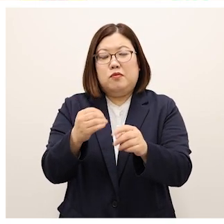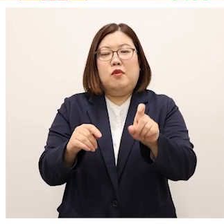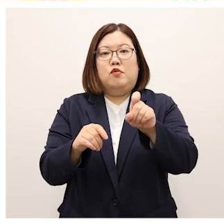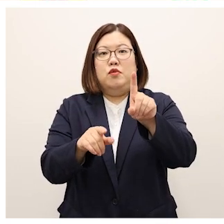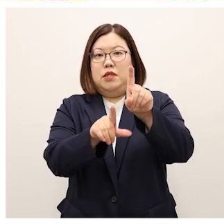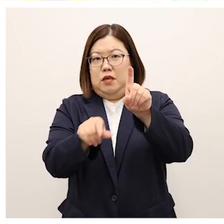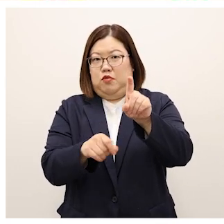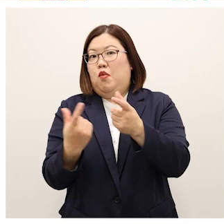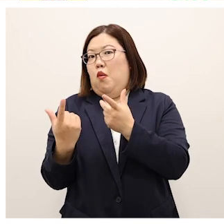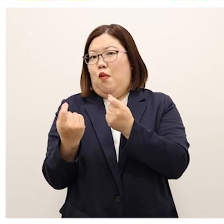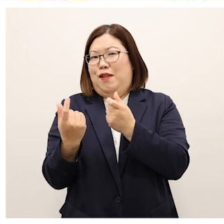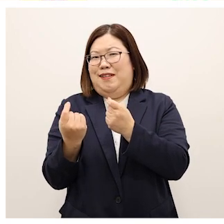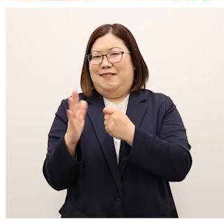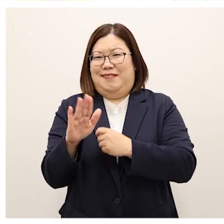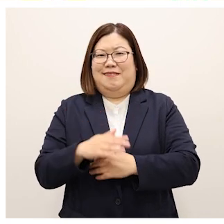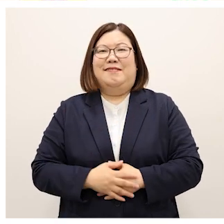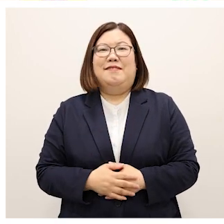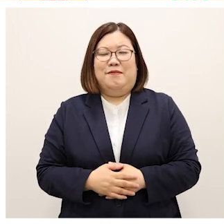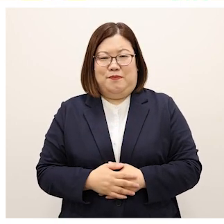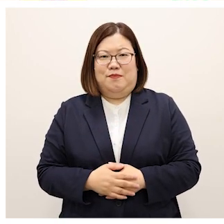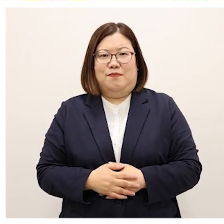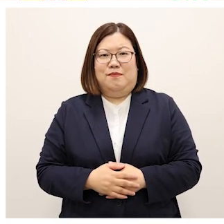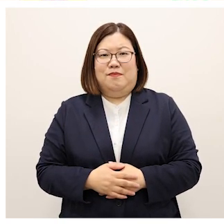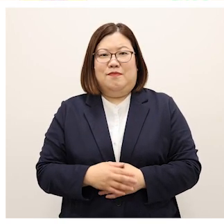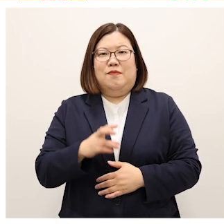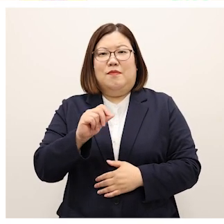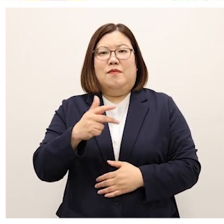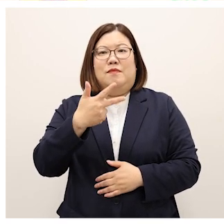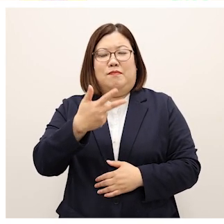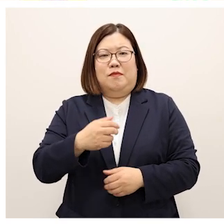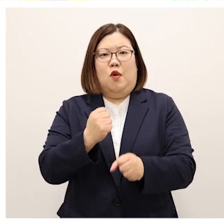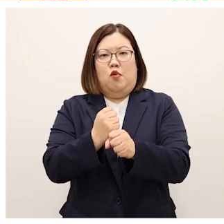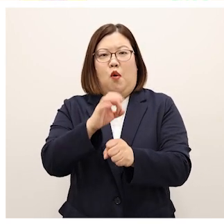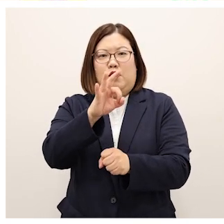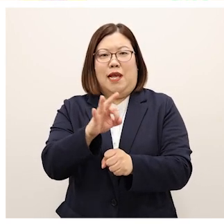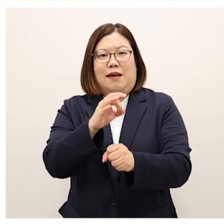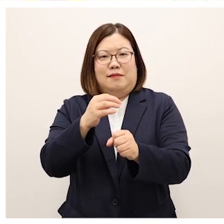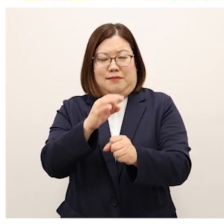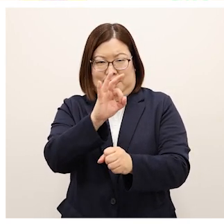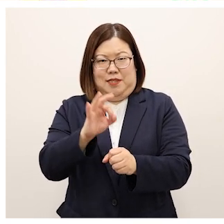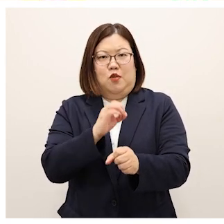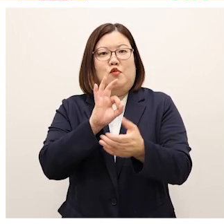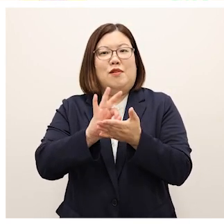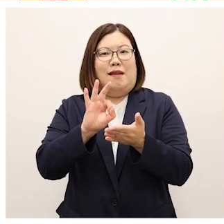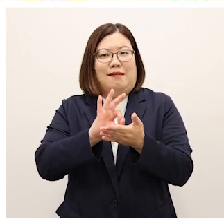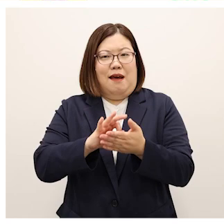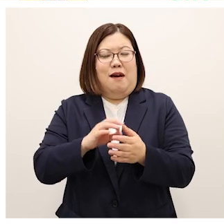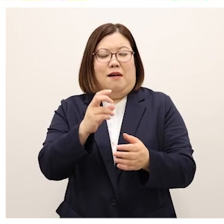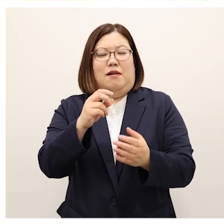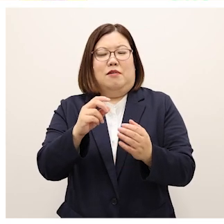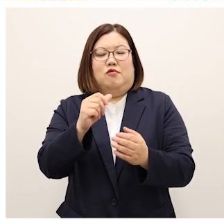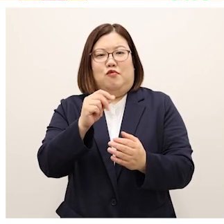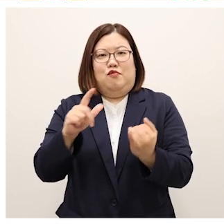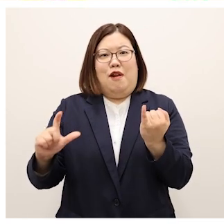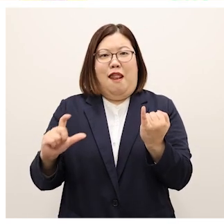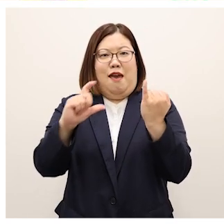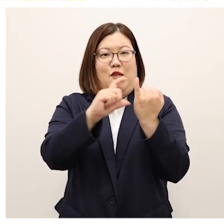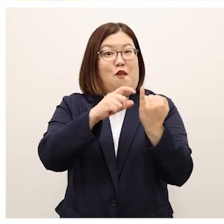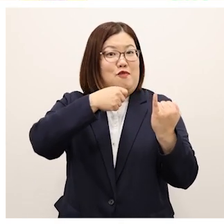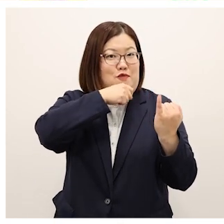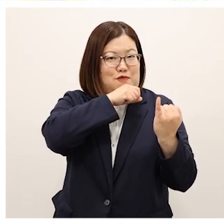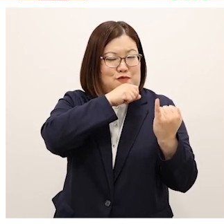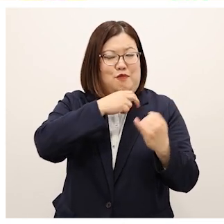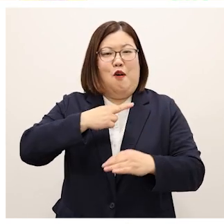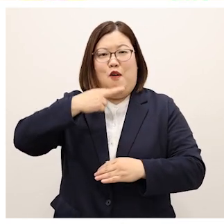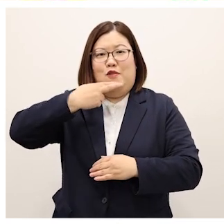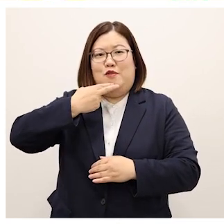販売時期については、同時期の11月を予定しております。土浦市の特産品、レンコン焼酎、土浦レ